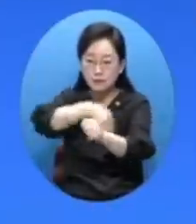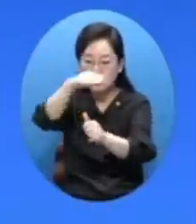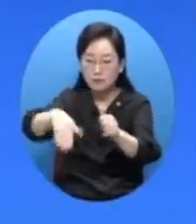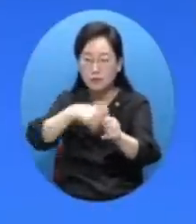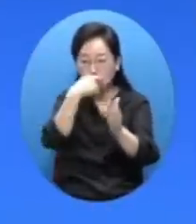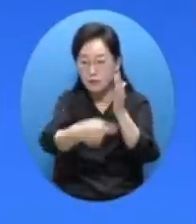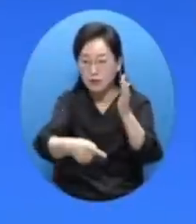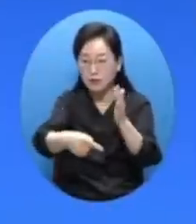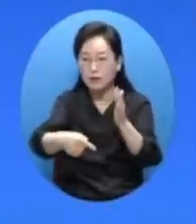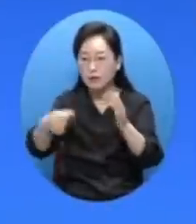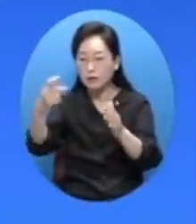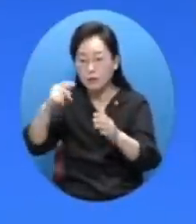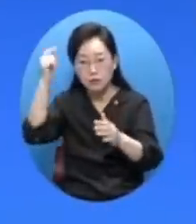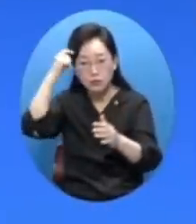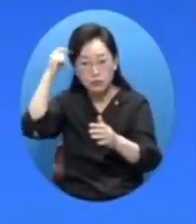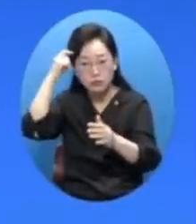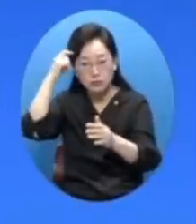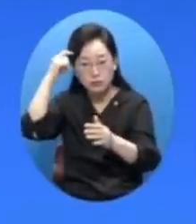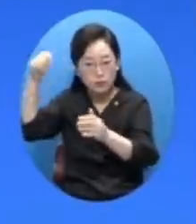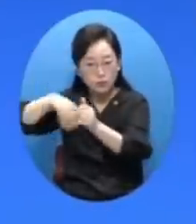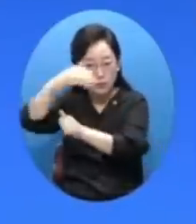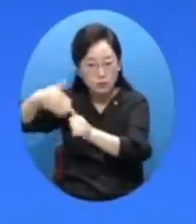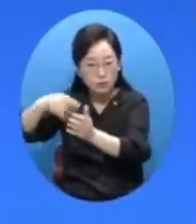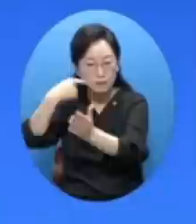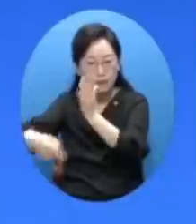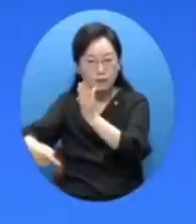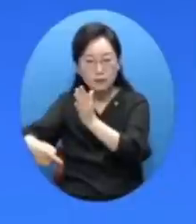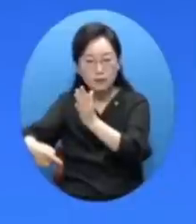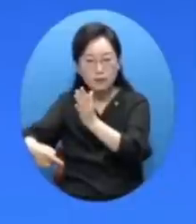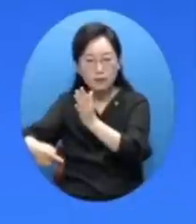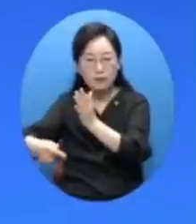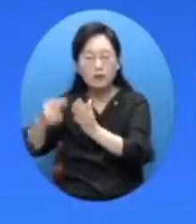재해와 정신 환경에 재해가 우리에게 다가와서